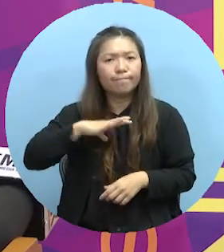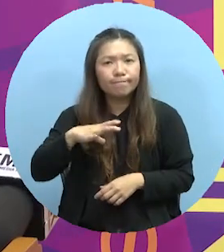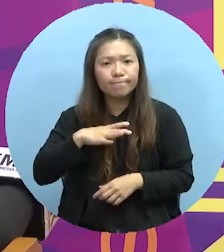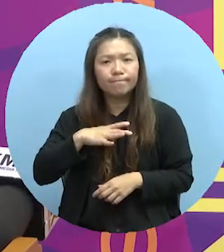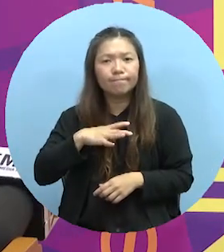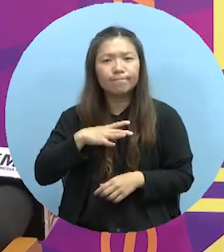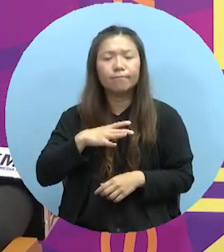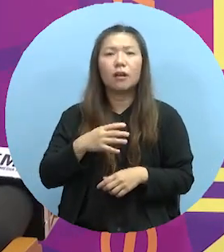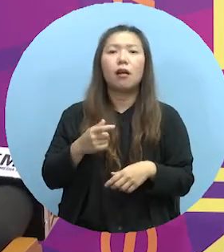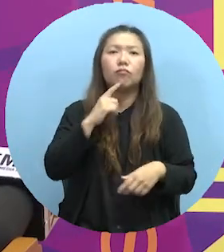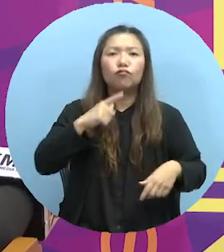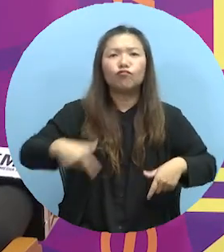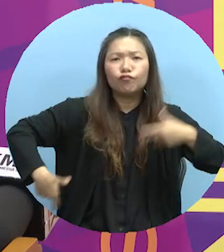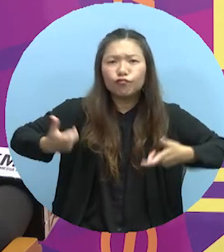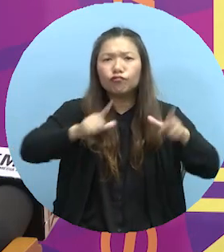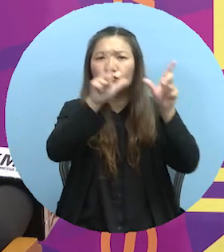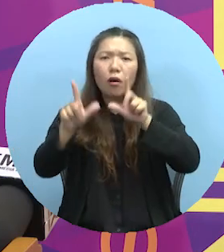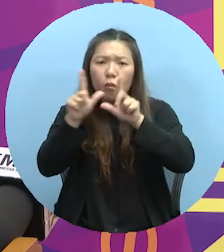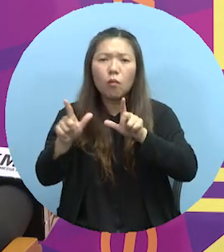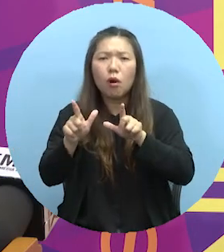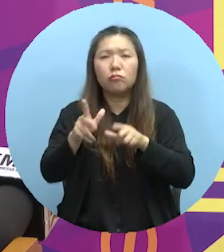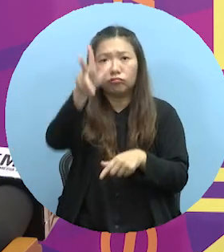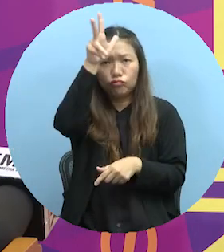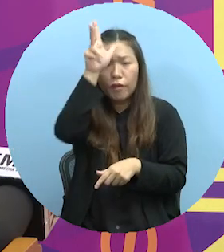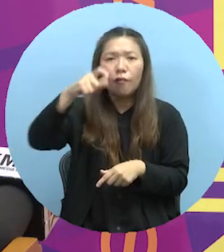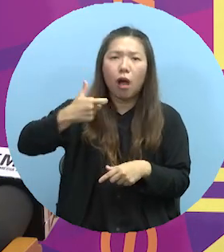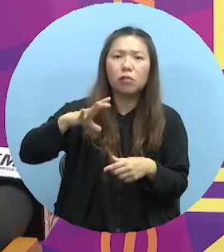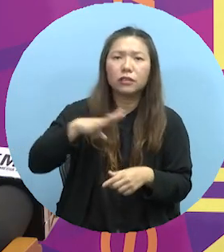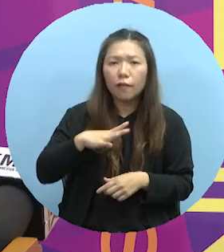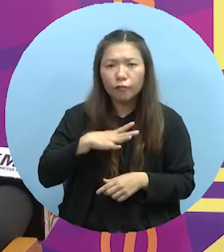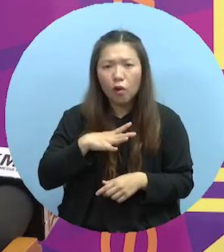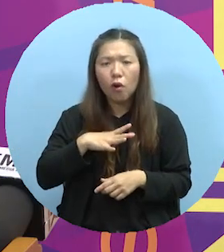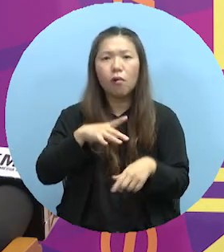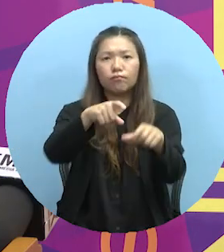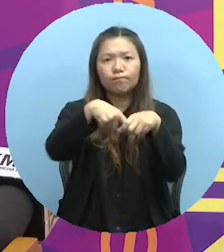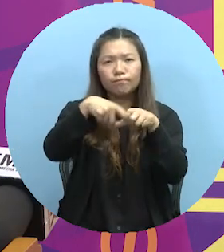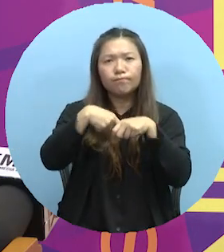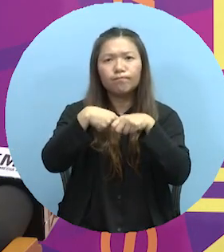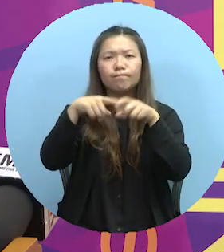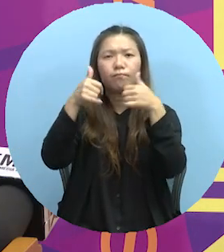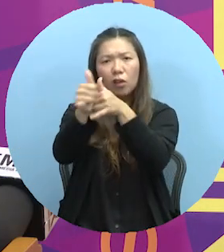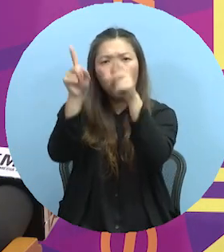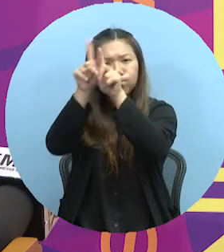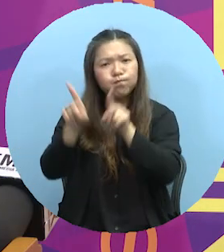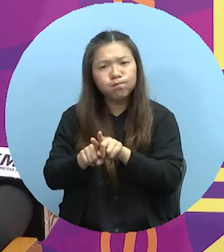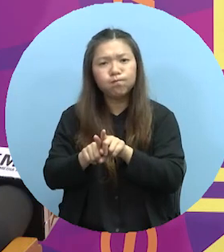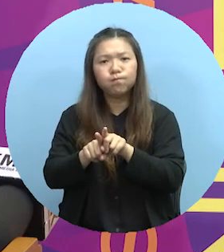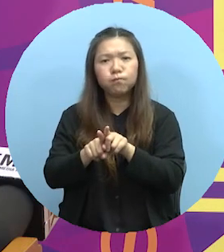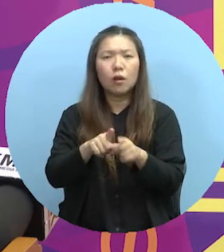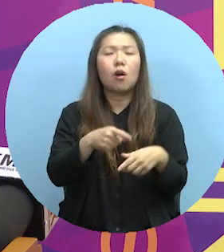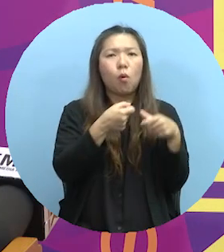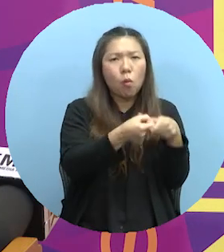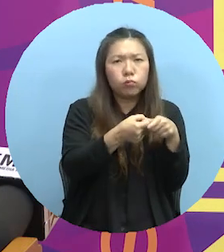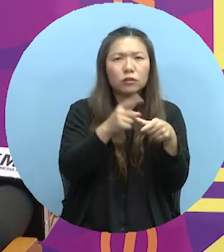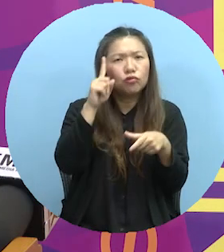況、生活費用的變動、政府的財政狀況、薪酬趨勢淨指標、職方對